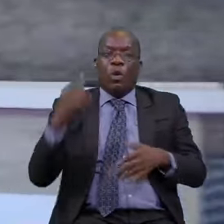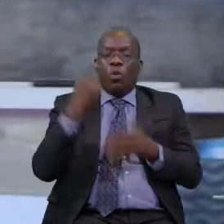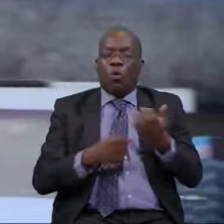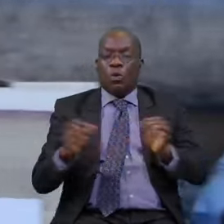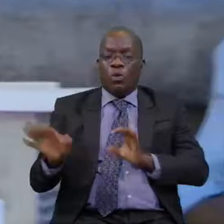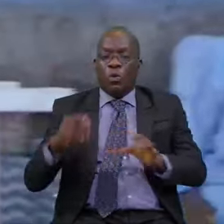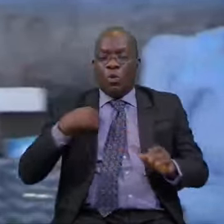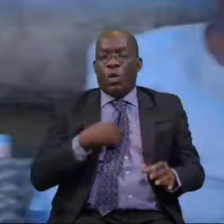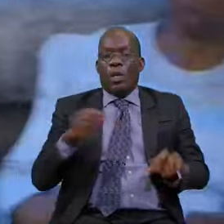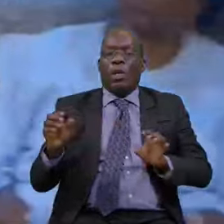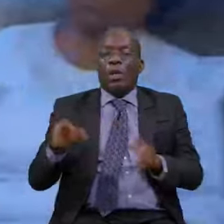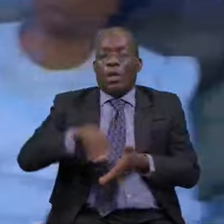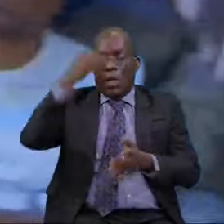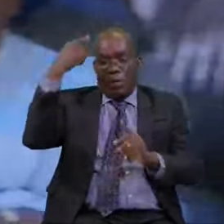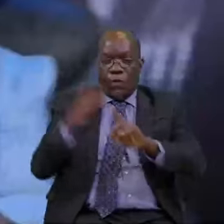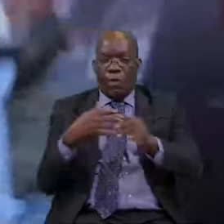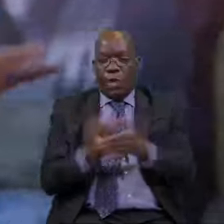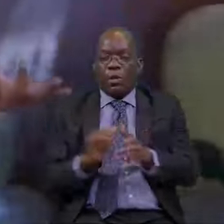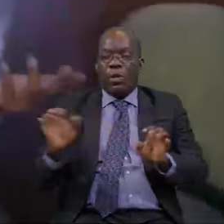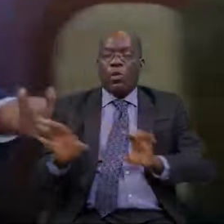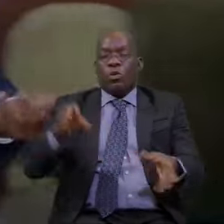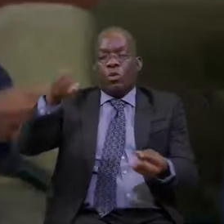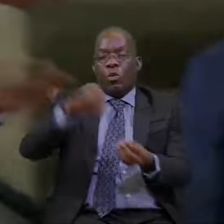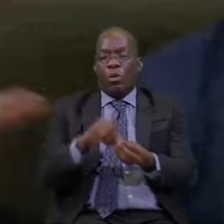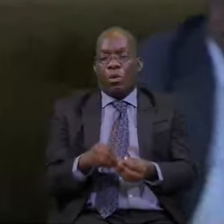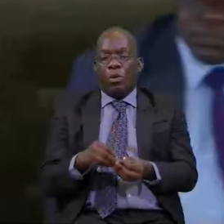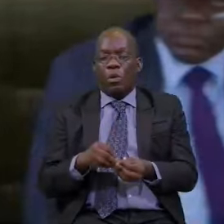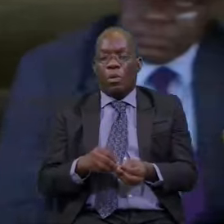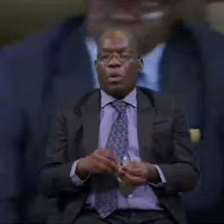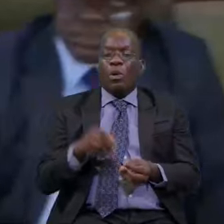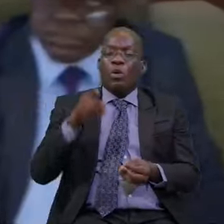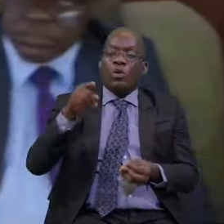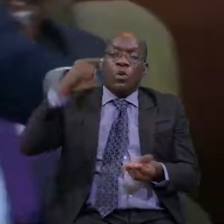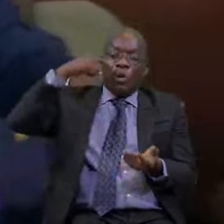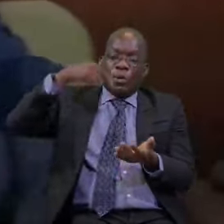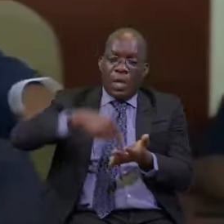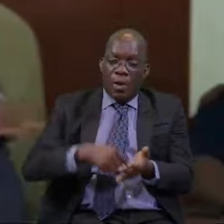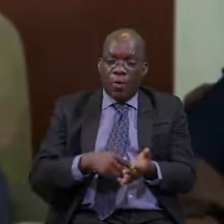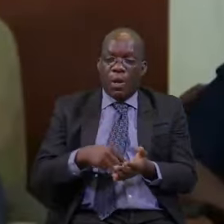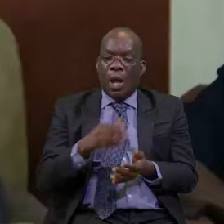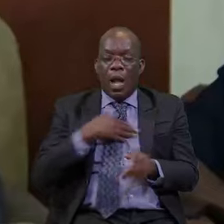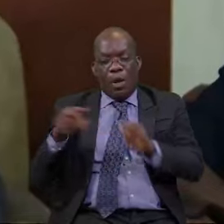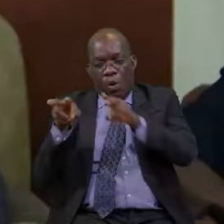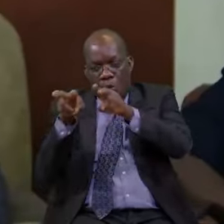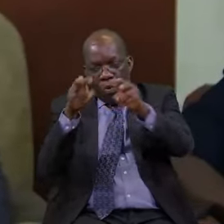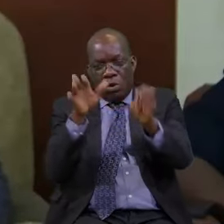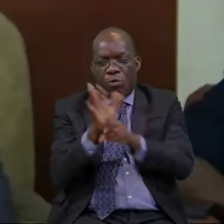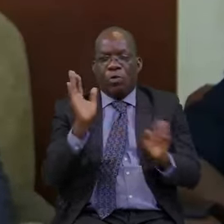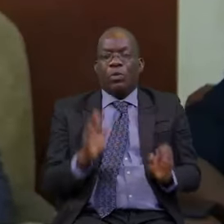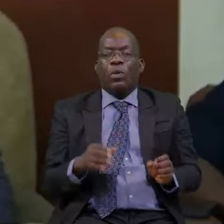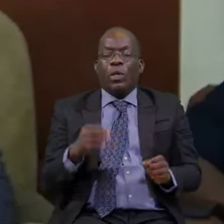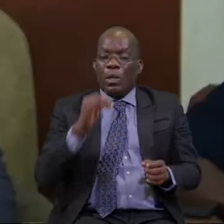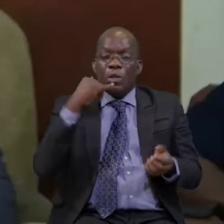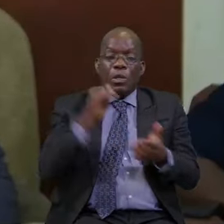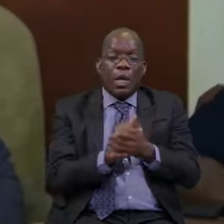là. Alors, vous faites plus. Faites plus. Et soyez observateurs et vigilants.